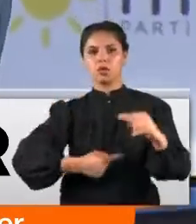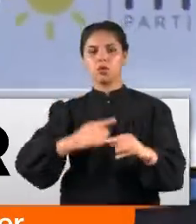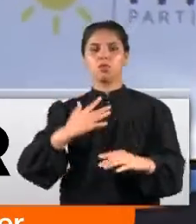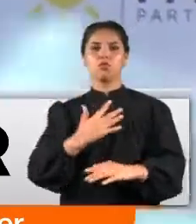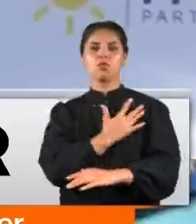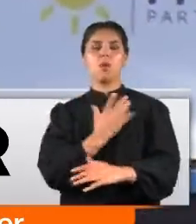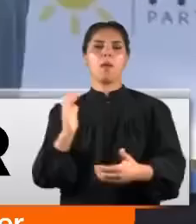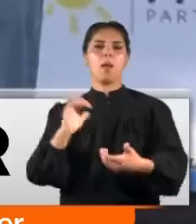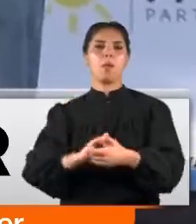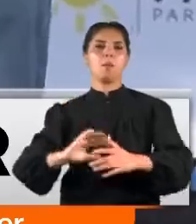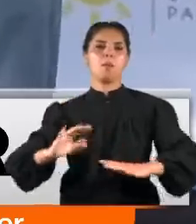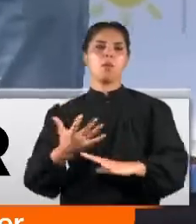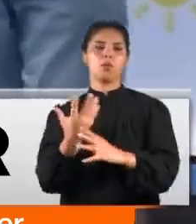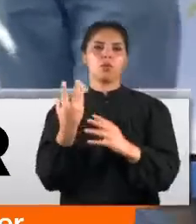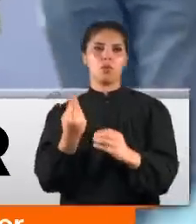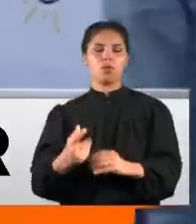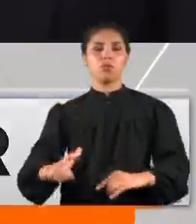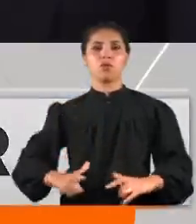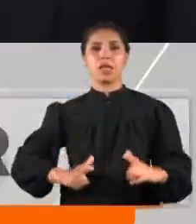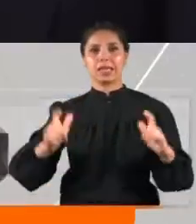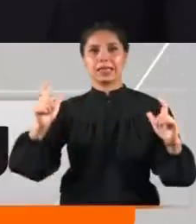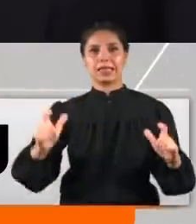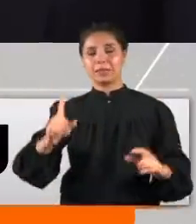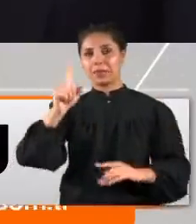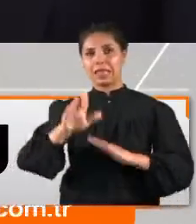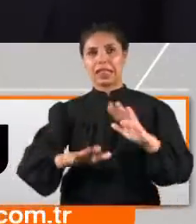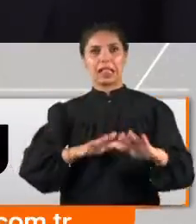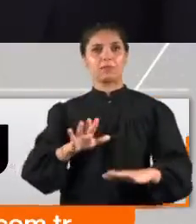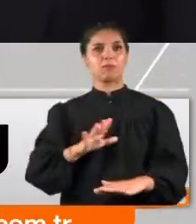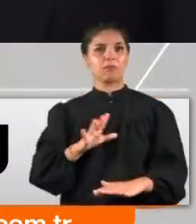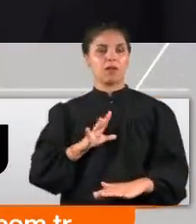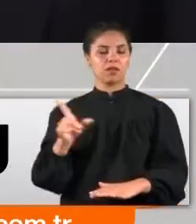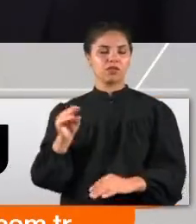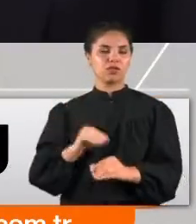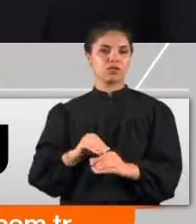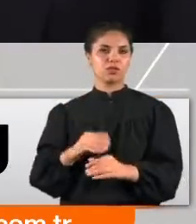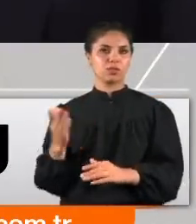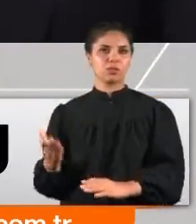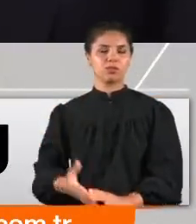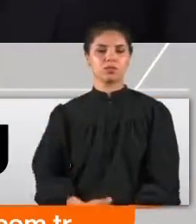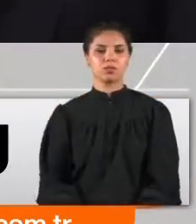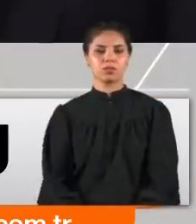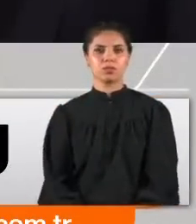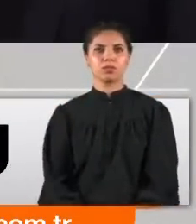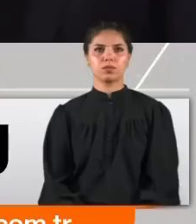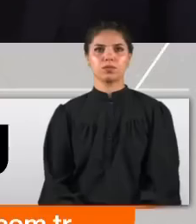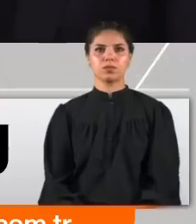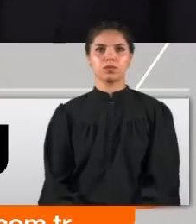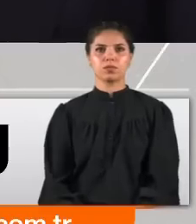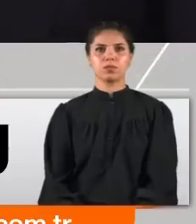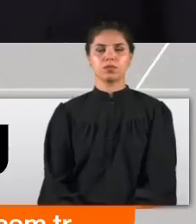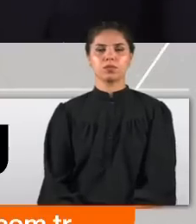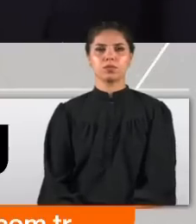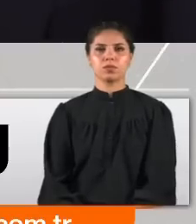koparacak. Hatta ilk adımı da İzmir'de attı. Şu an itibariyle Türkiye'de 81 ilde 973'e